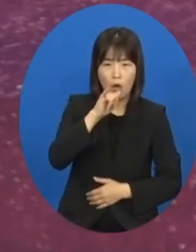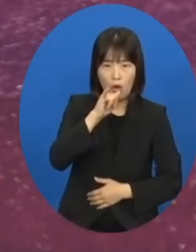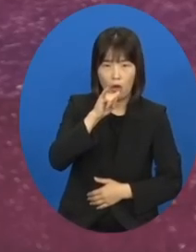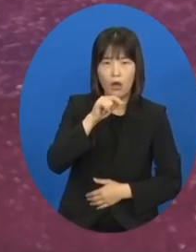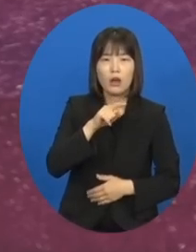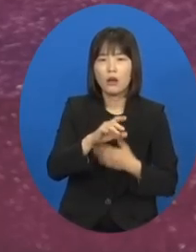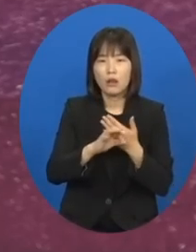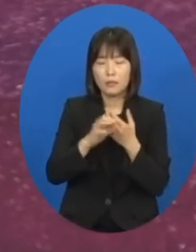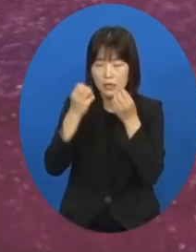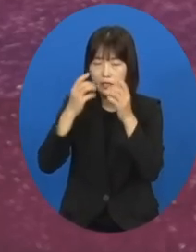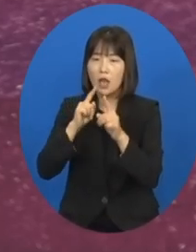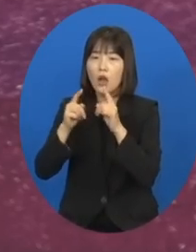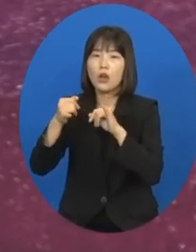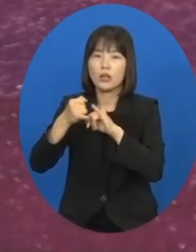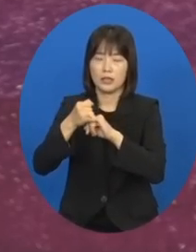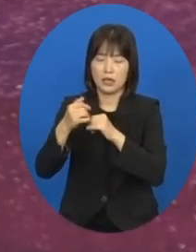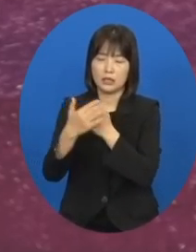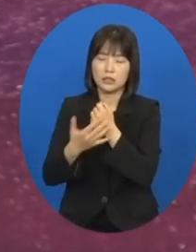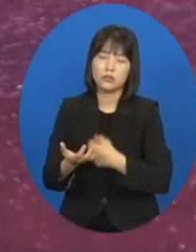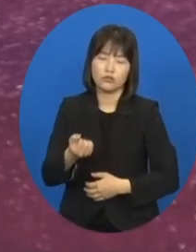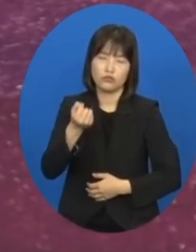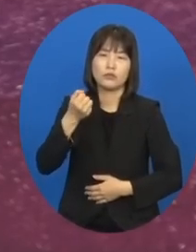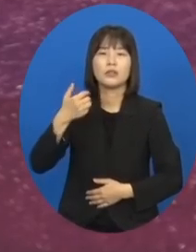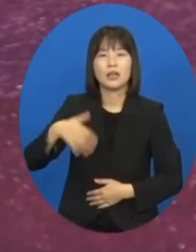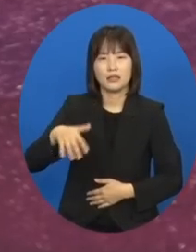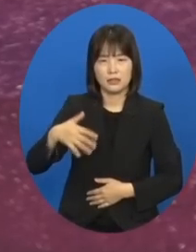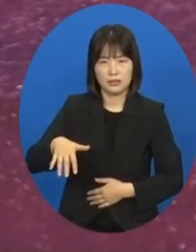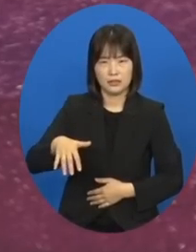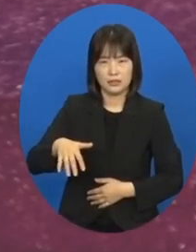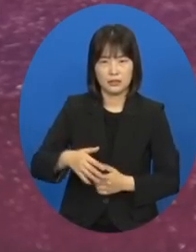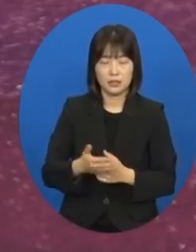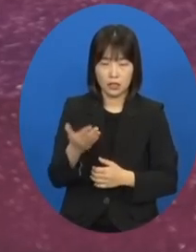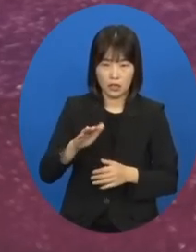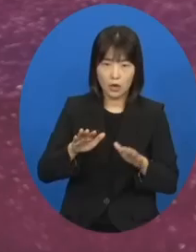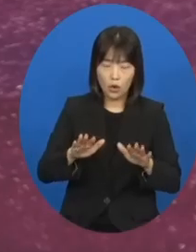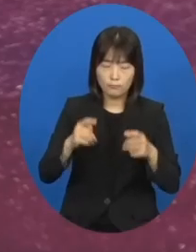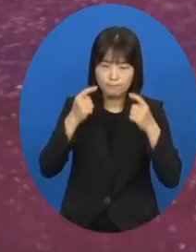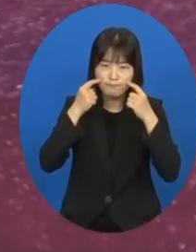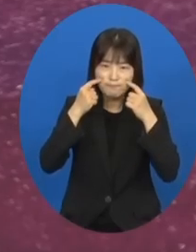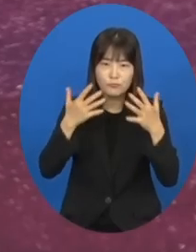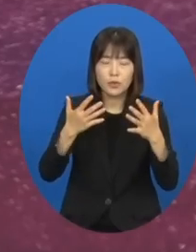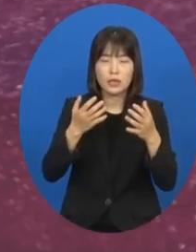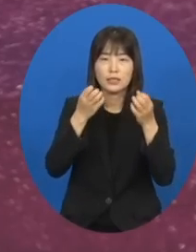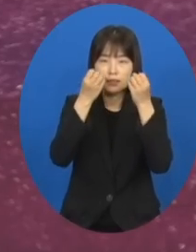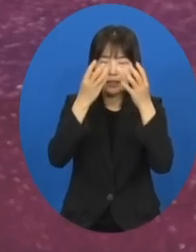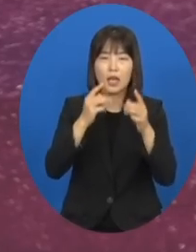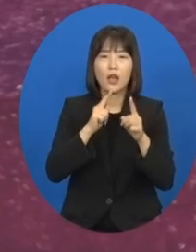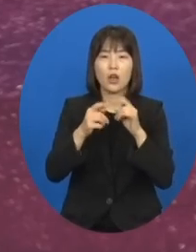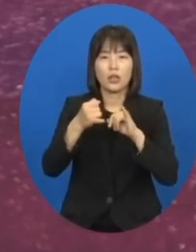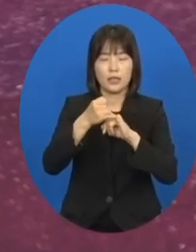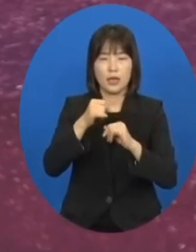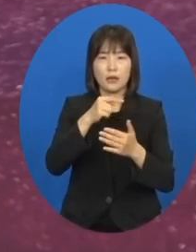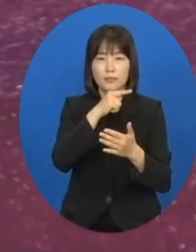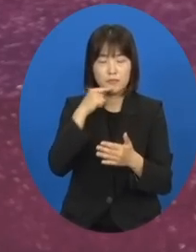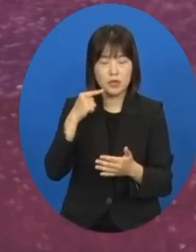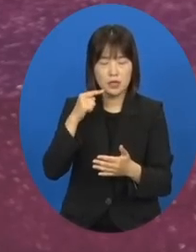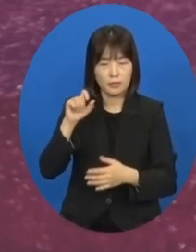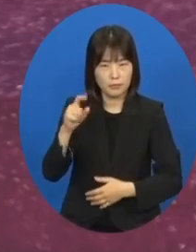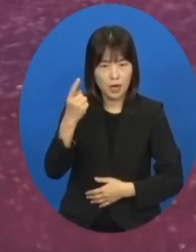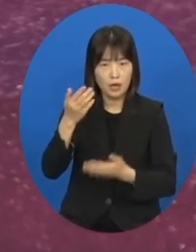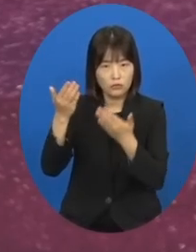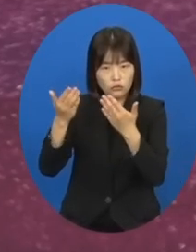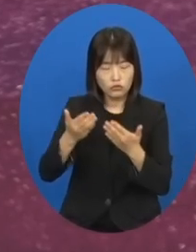새 언약의 은혜를 아직 누리지 못하는 겁니다 그러나 오늘 분명하게이 새 언약의 피로 말미암아 주어지는